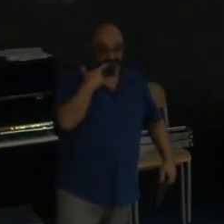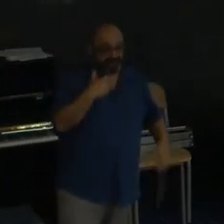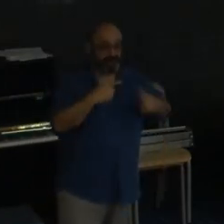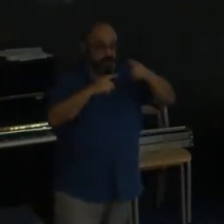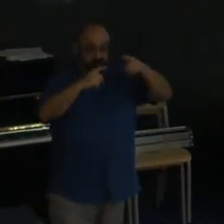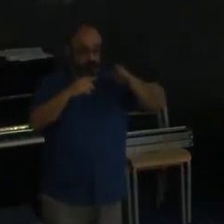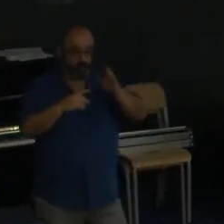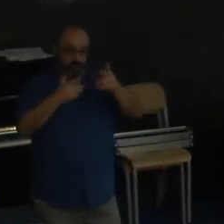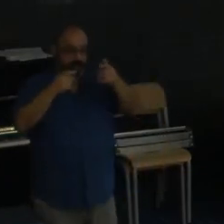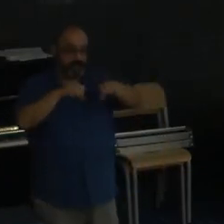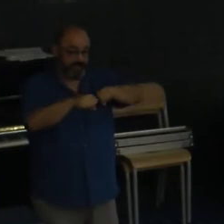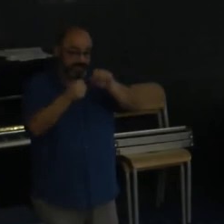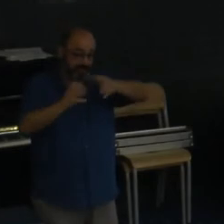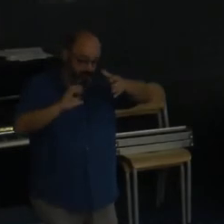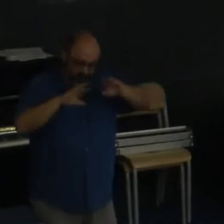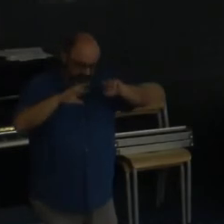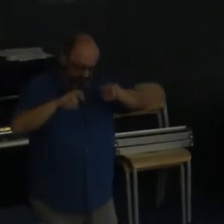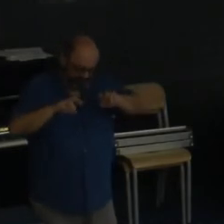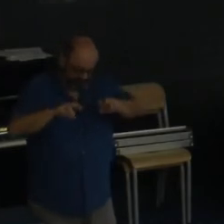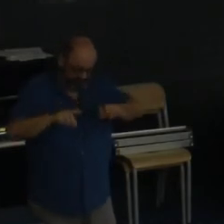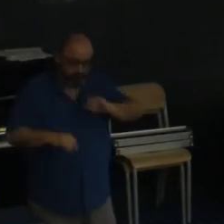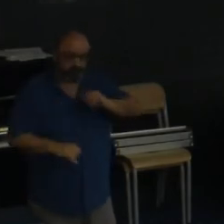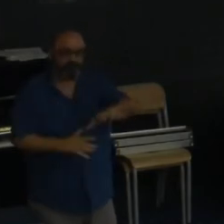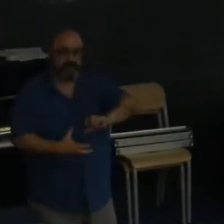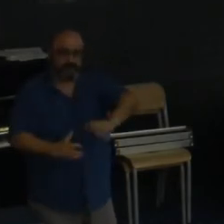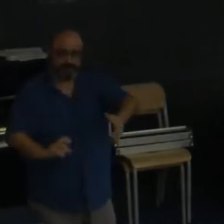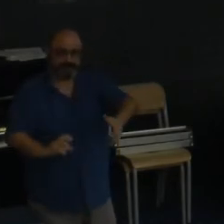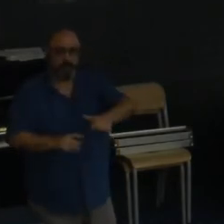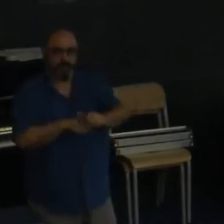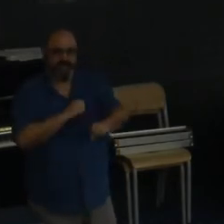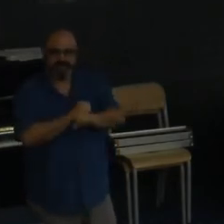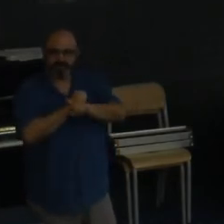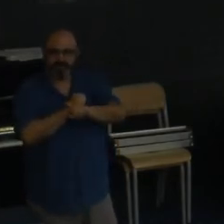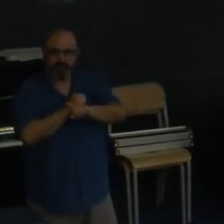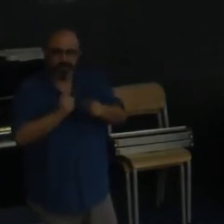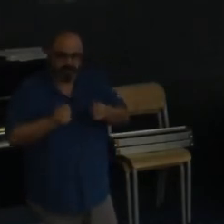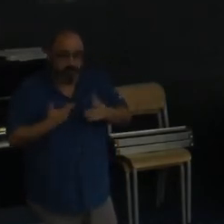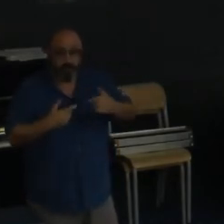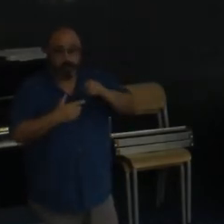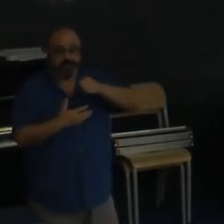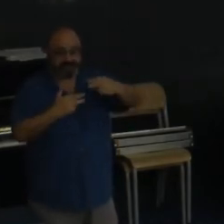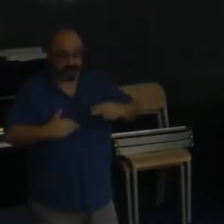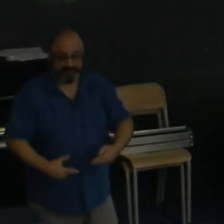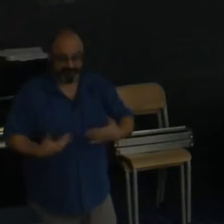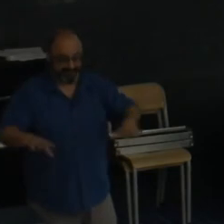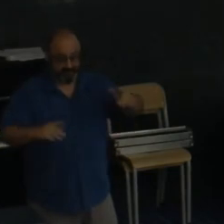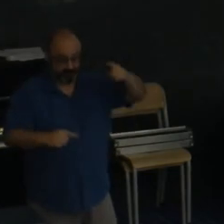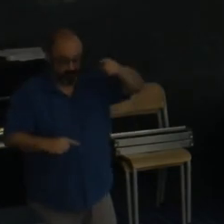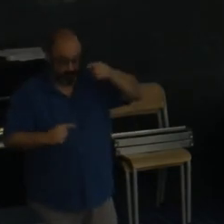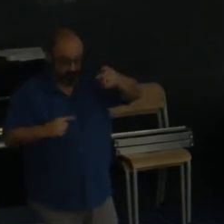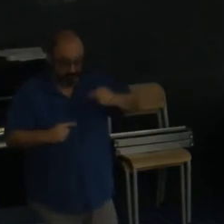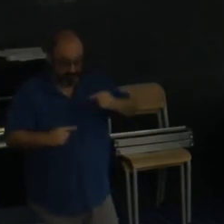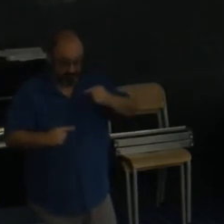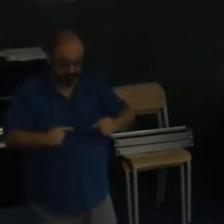prochain breakpoint, jusqu'au prochain crash, donc une exception non gérée ou simplement à la fin du script. Ça va ?